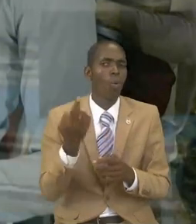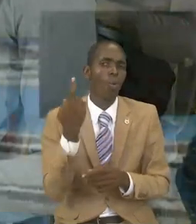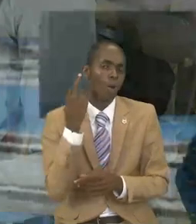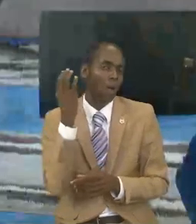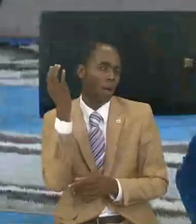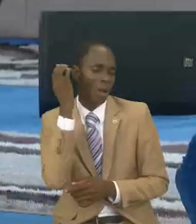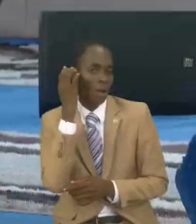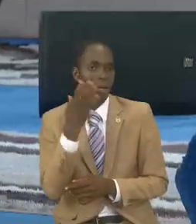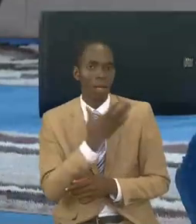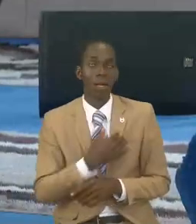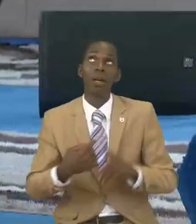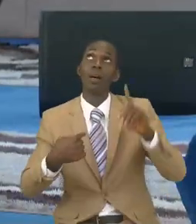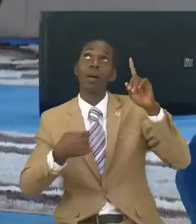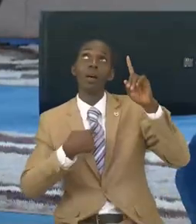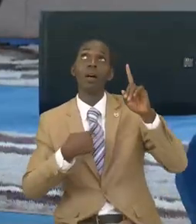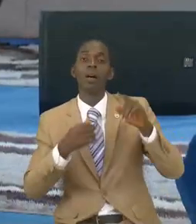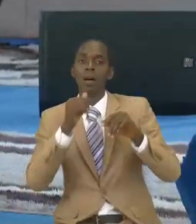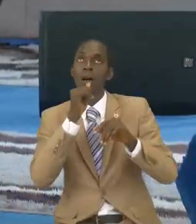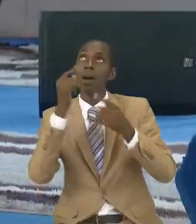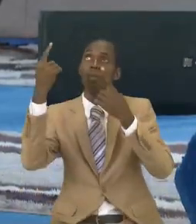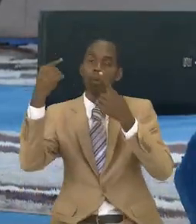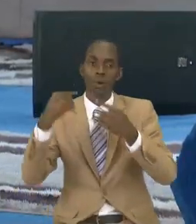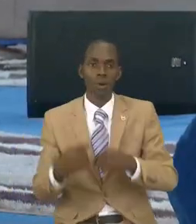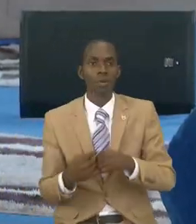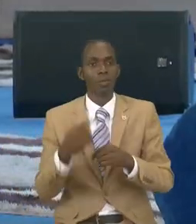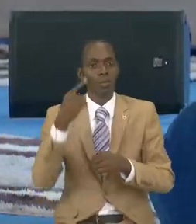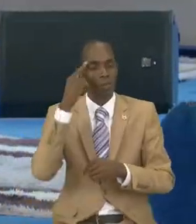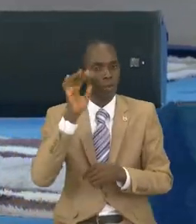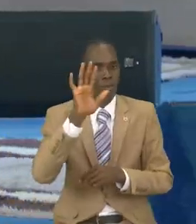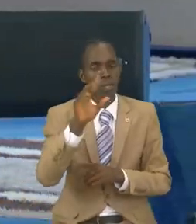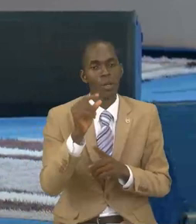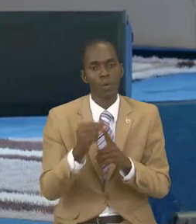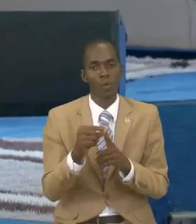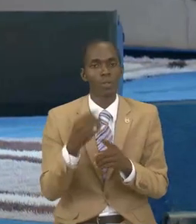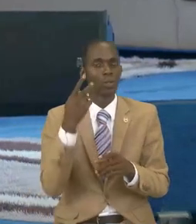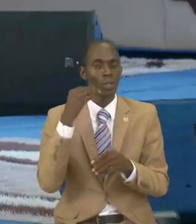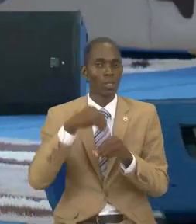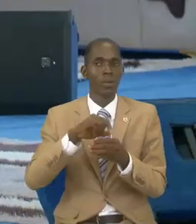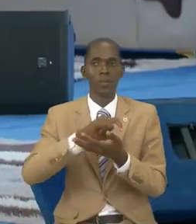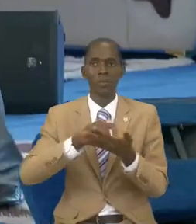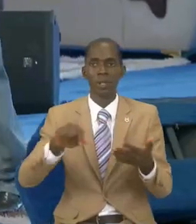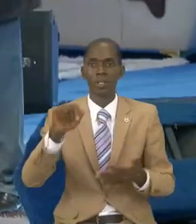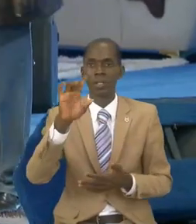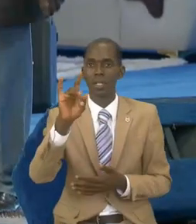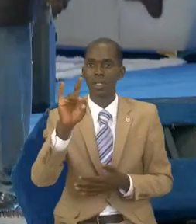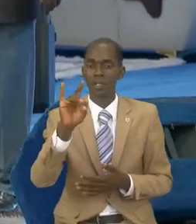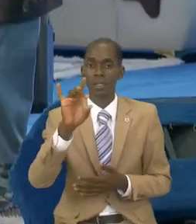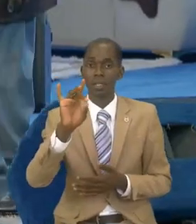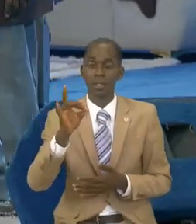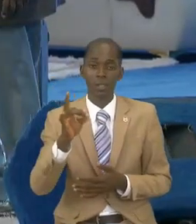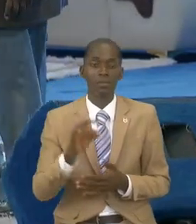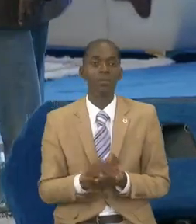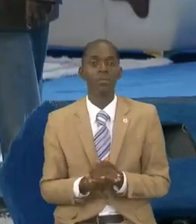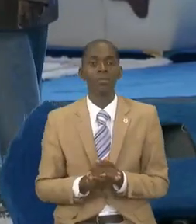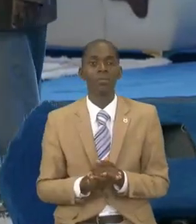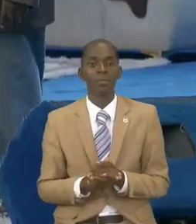entendues. Et je viens, et c'est à cause de tes paroles que je viens. Verset 18 là-bas. Verset 18.